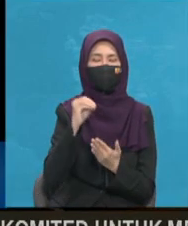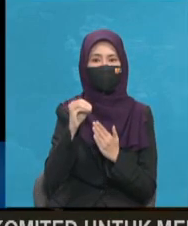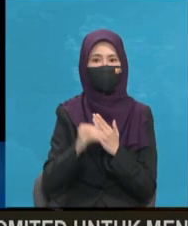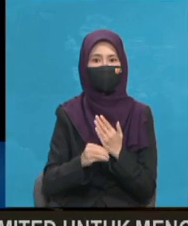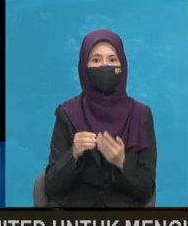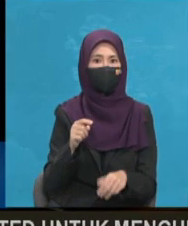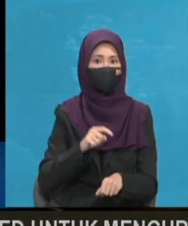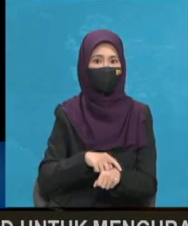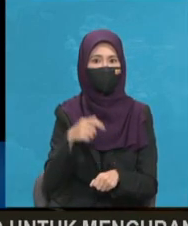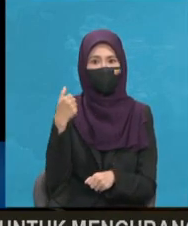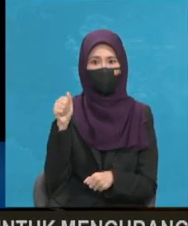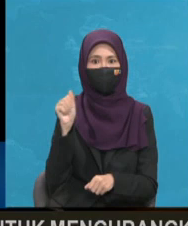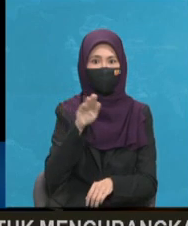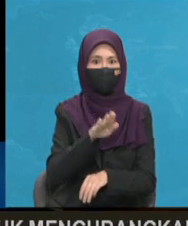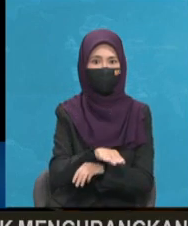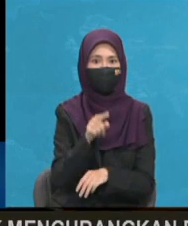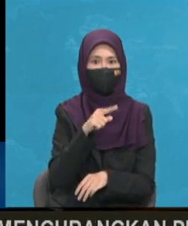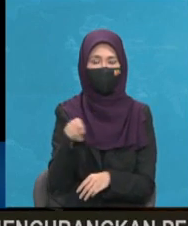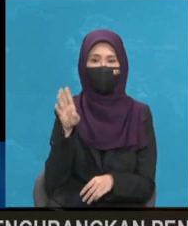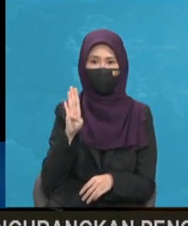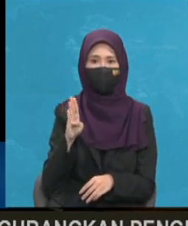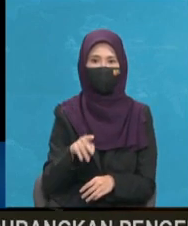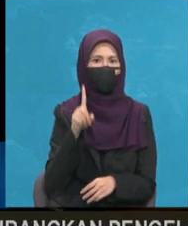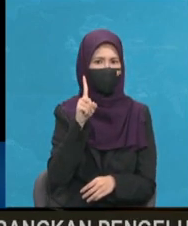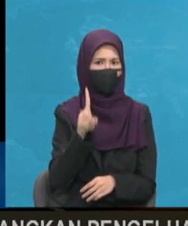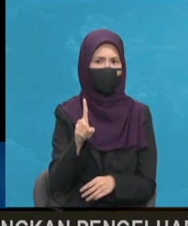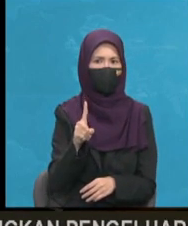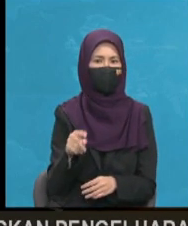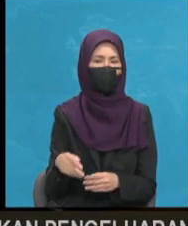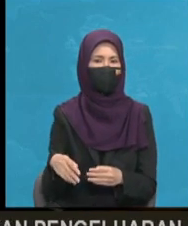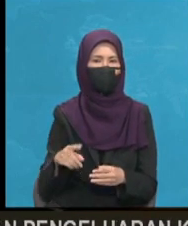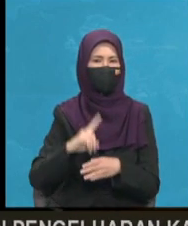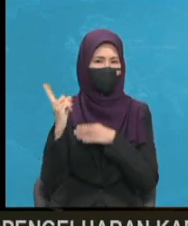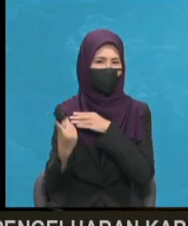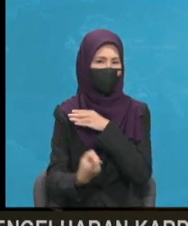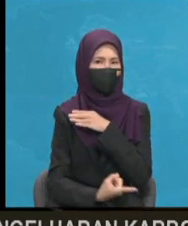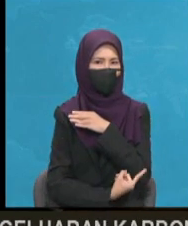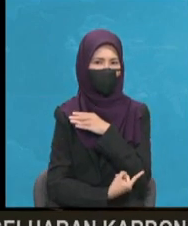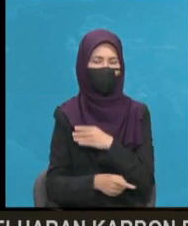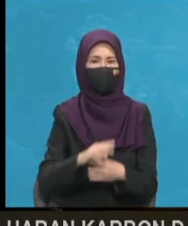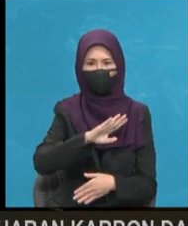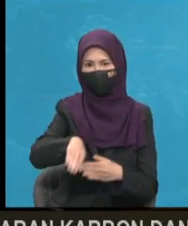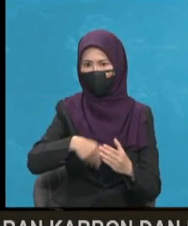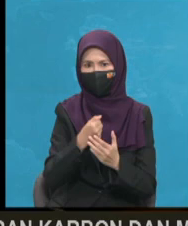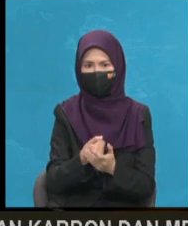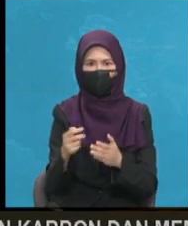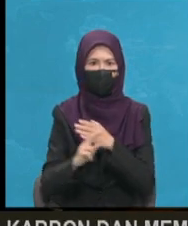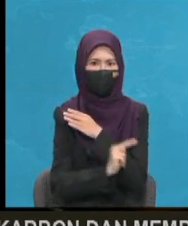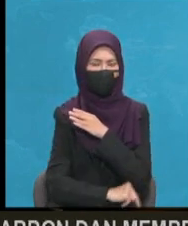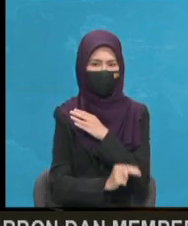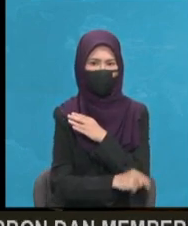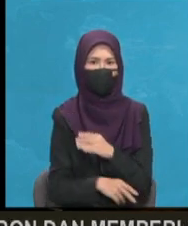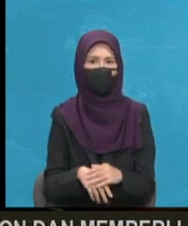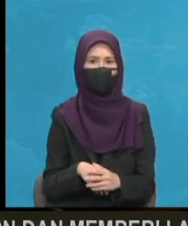yang dijalankan dari 10.00 hingga empat pagi sebanyak satu pelanggaran HAM telah dikeluarkan dan accompany seluruh negara gimana ianya